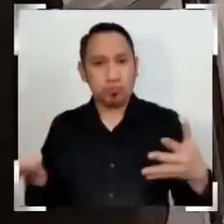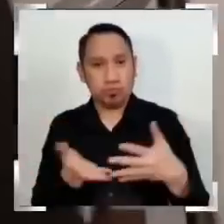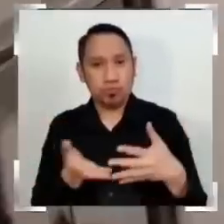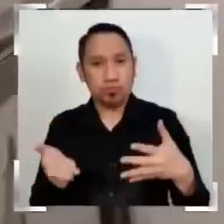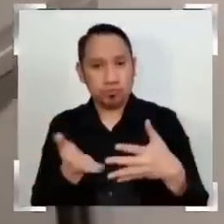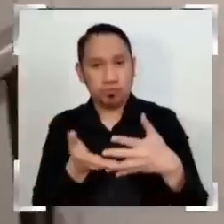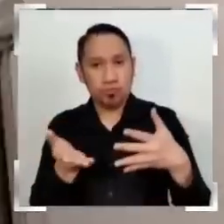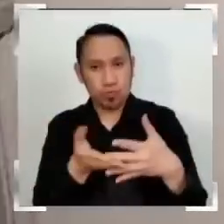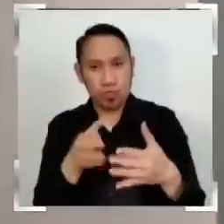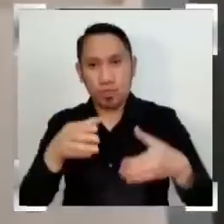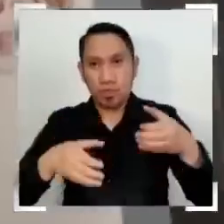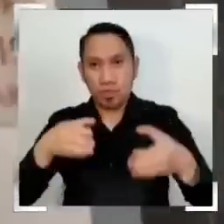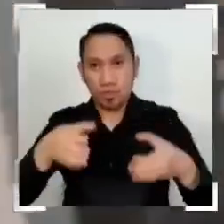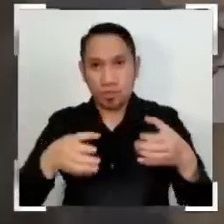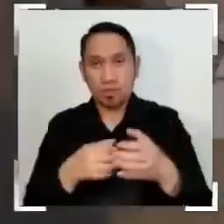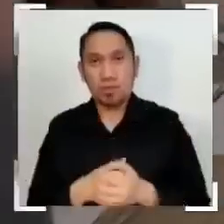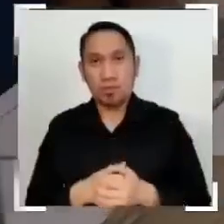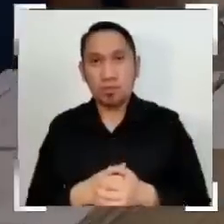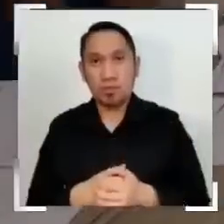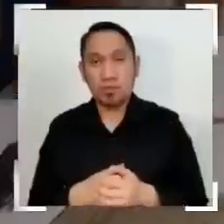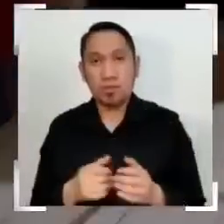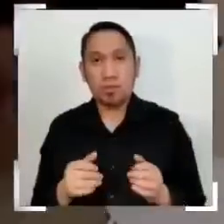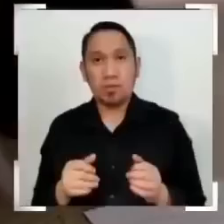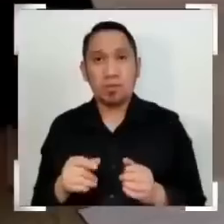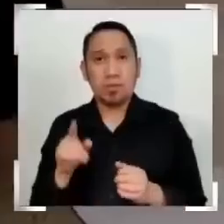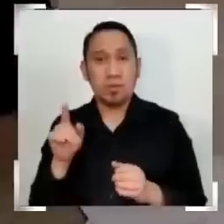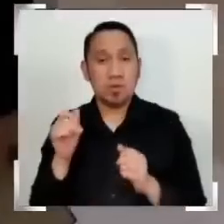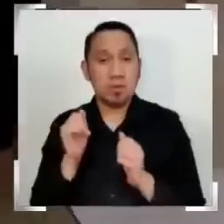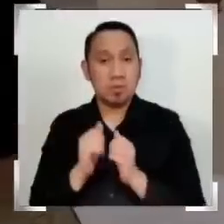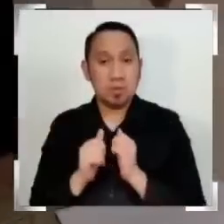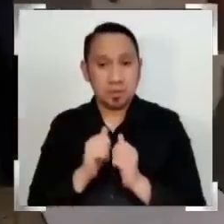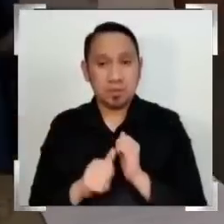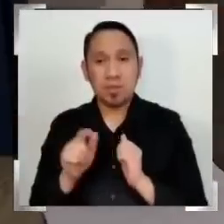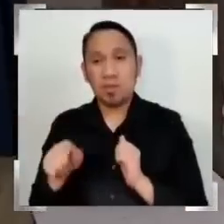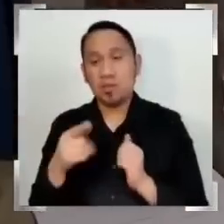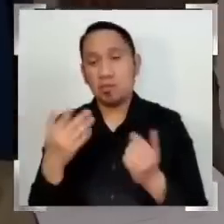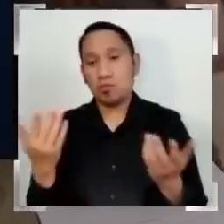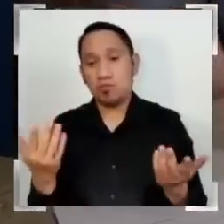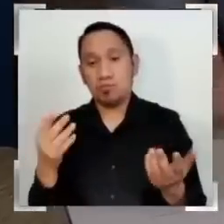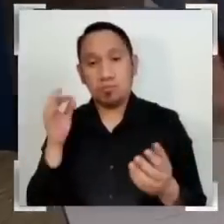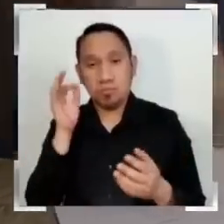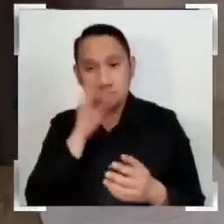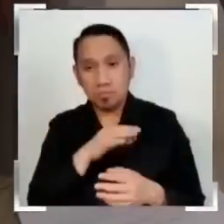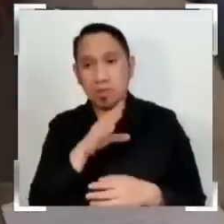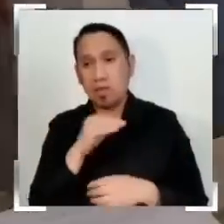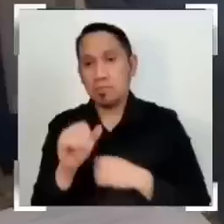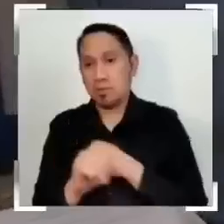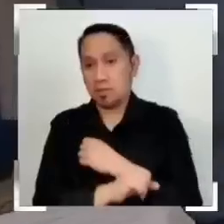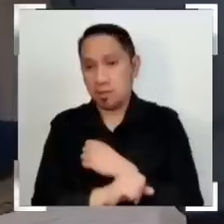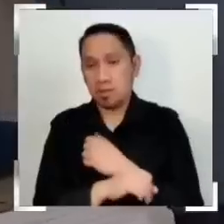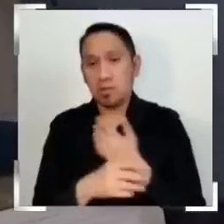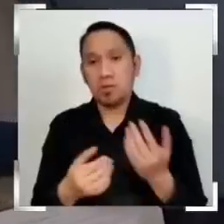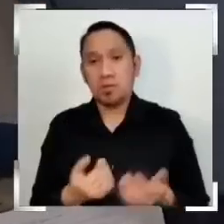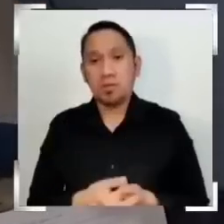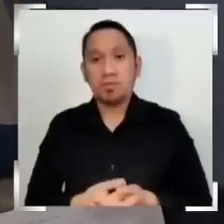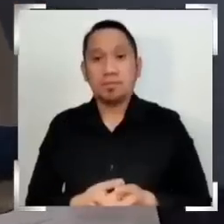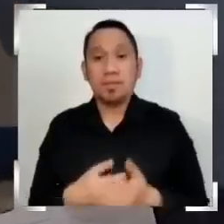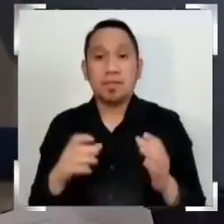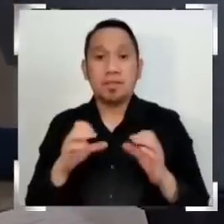dalawa, kabilang na ang usurpation of authority, swindling at estafa. Para sa GMA Integrated